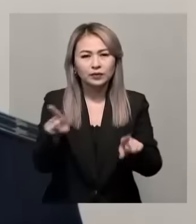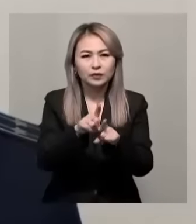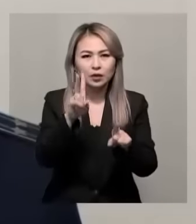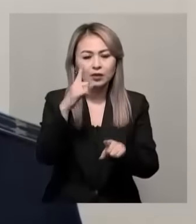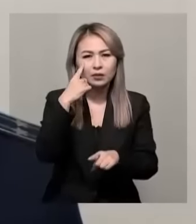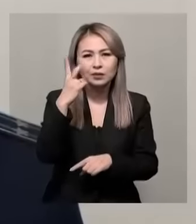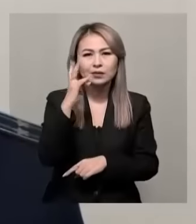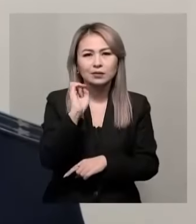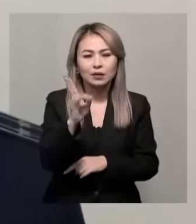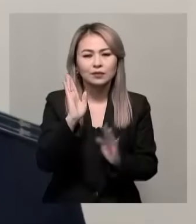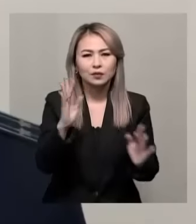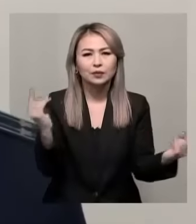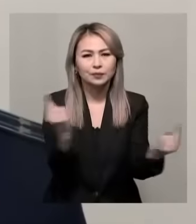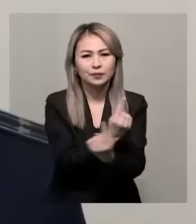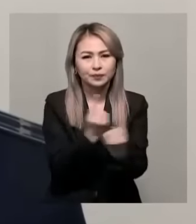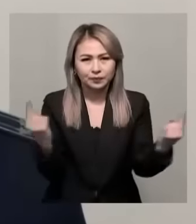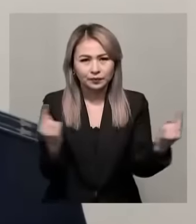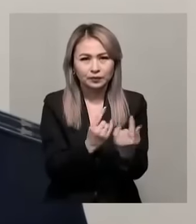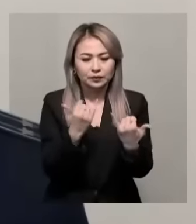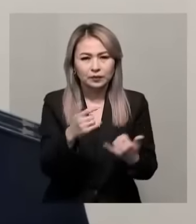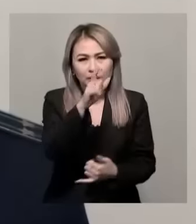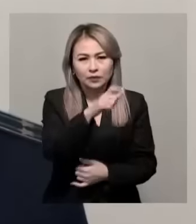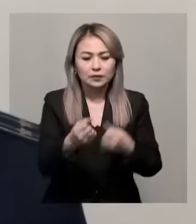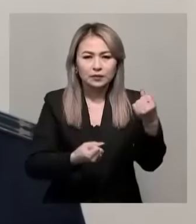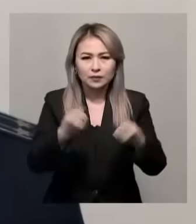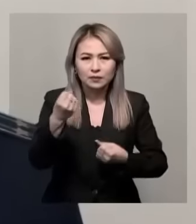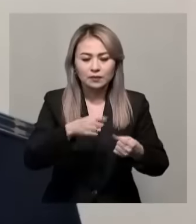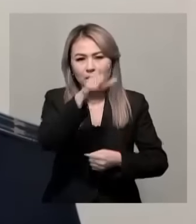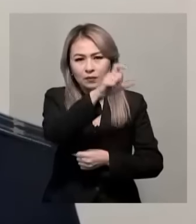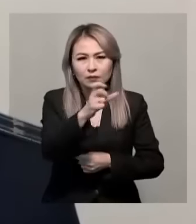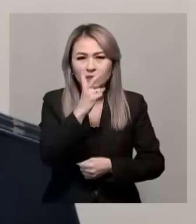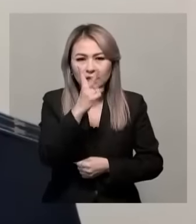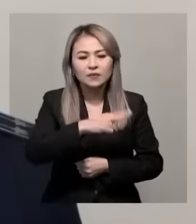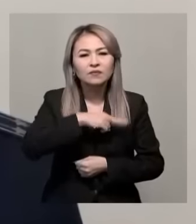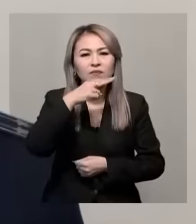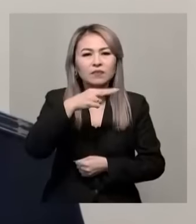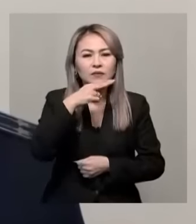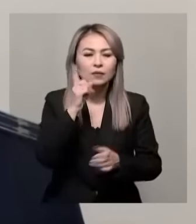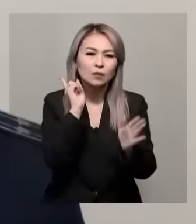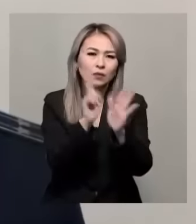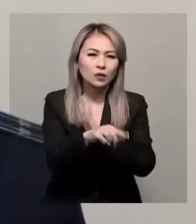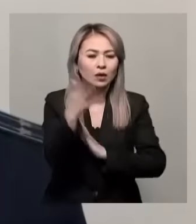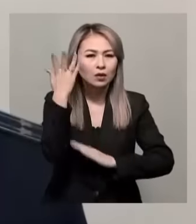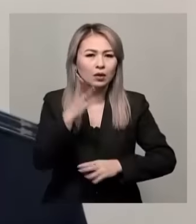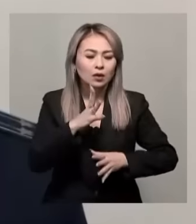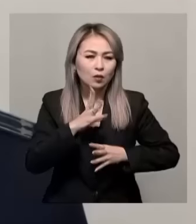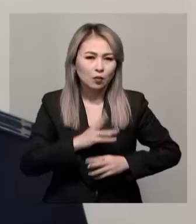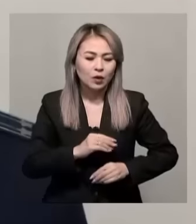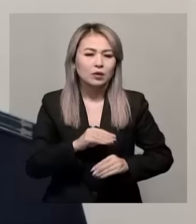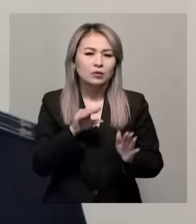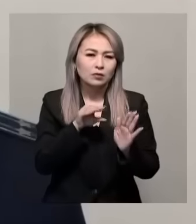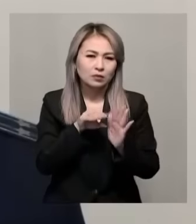белгіленген жерлерде кесіп өтуді сұраймыз. Жүргізушілерге жаяу жүргіншілерге арналған жолақтардан өту кезінде қозғалыс